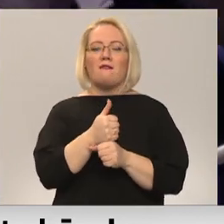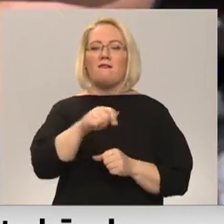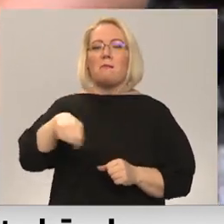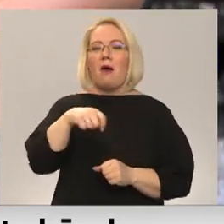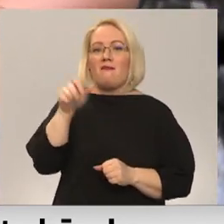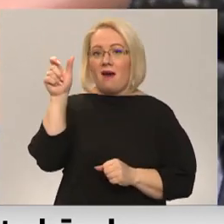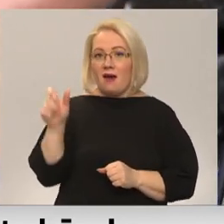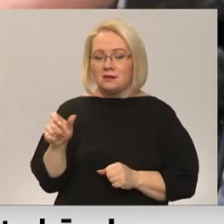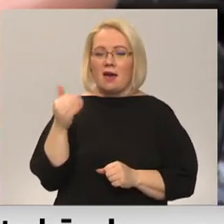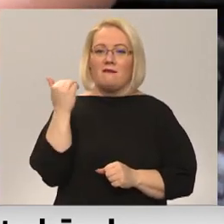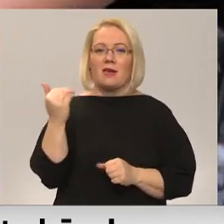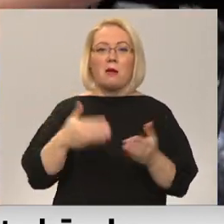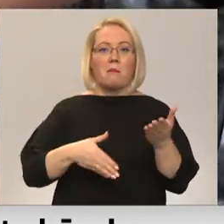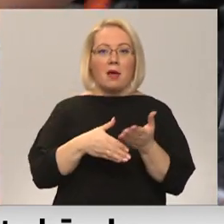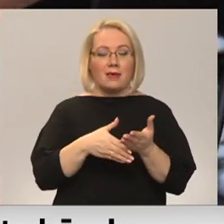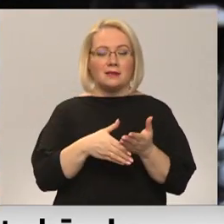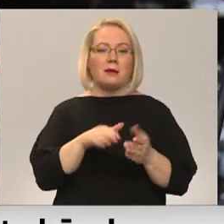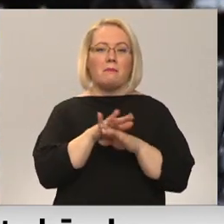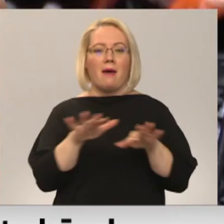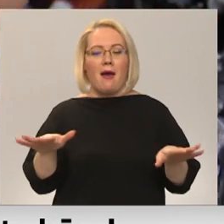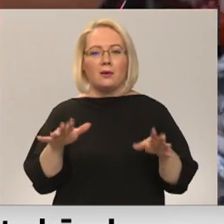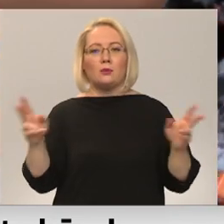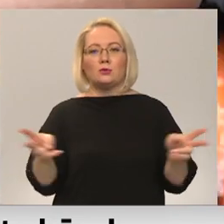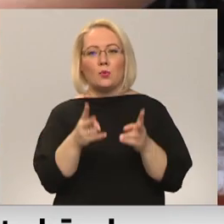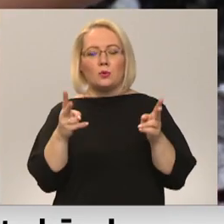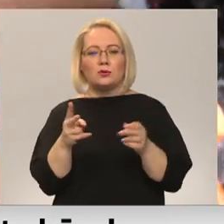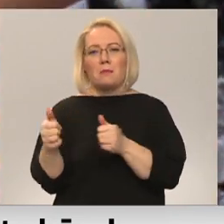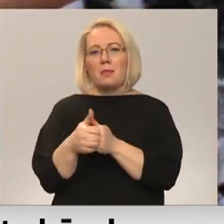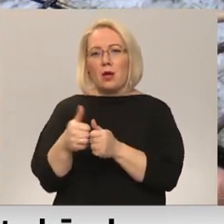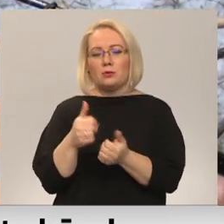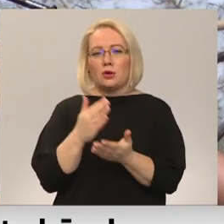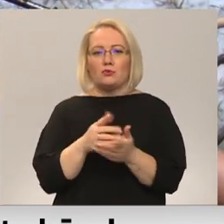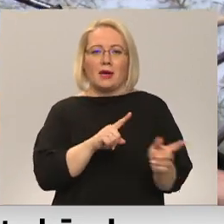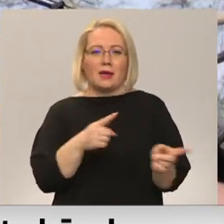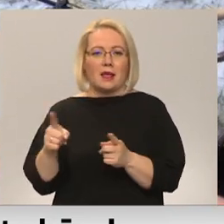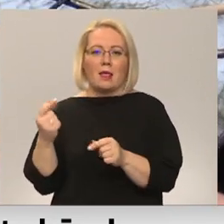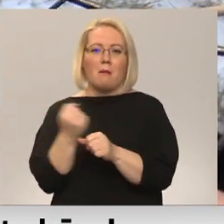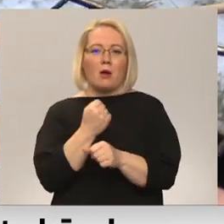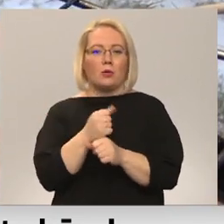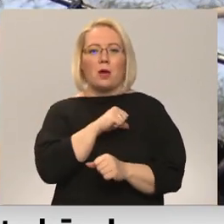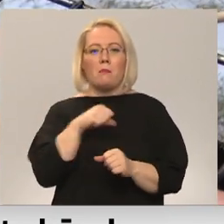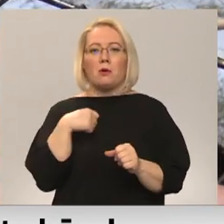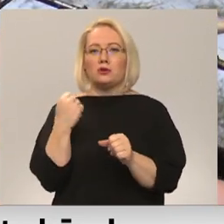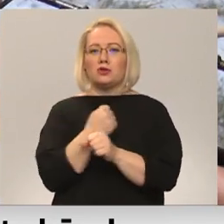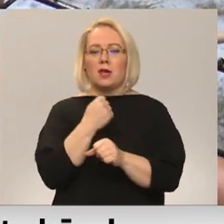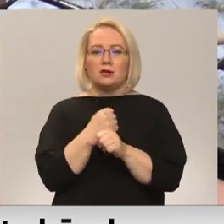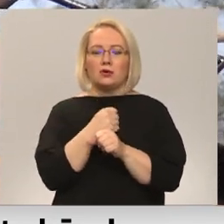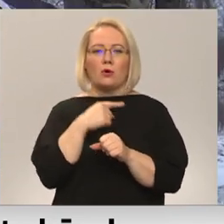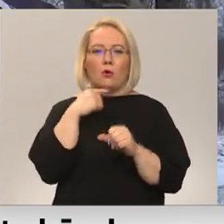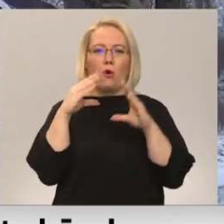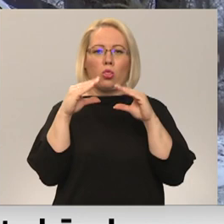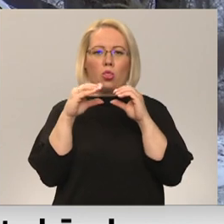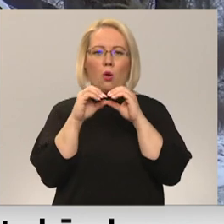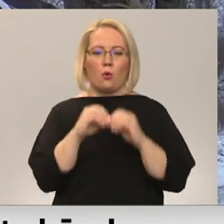Saušs. Ar viņa palīdzību bērniem bija iespēja uz ugunskura un līdzās esošā grila pagatavot paštaisītus hotdogus.